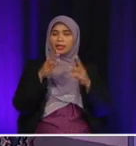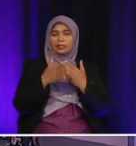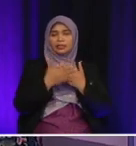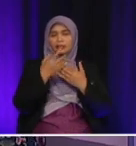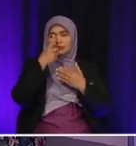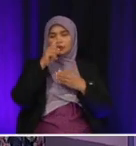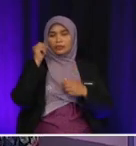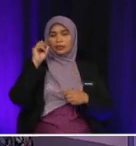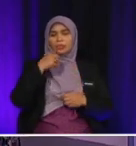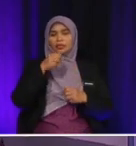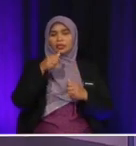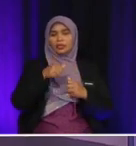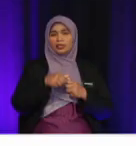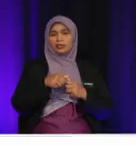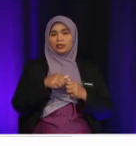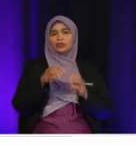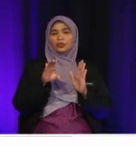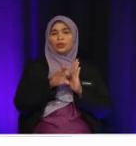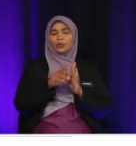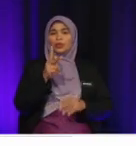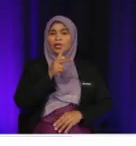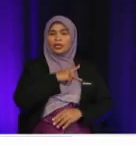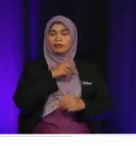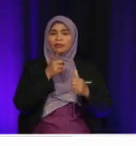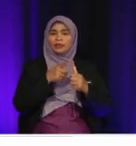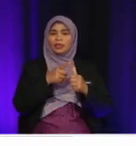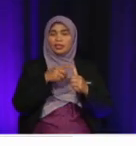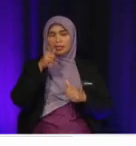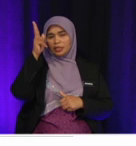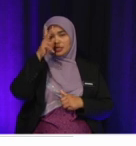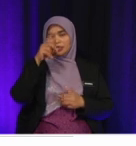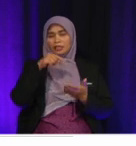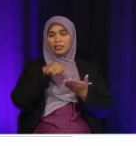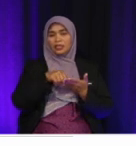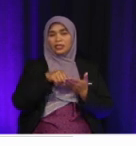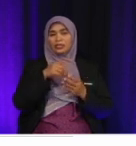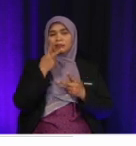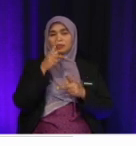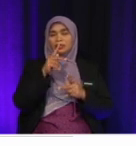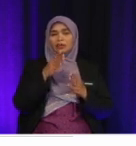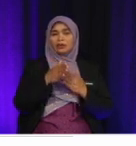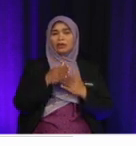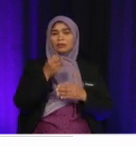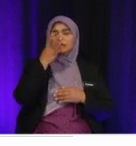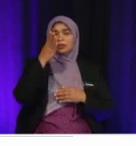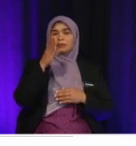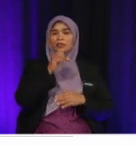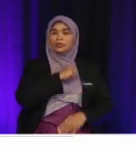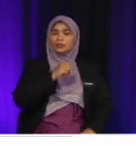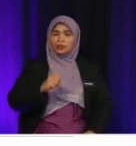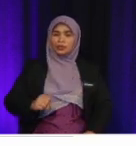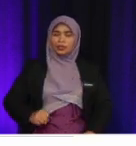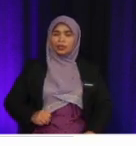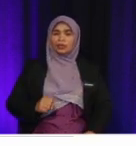kita nak ingat contohnya khalifah pertama kerajaan ini diperintahkan oleh berapa Sultan ya keluasannya